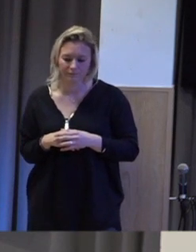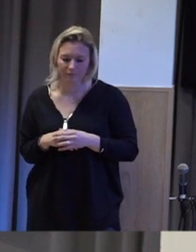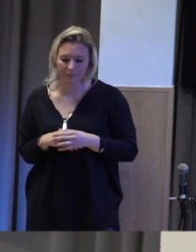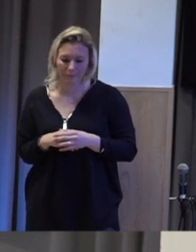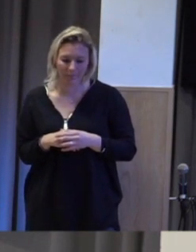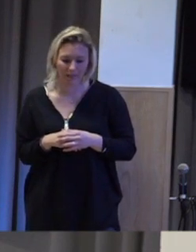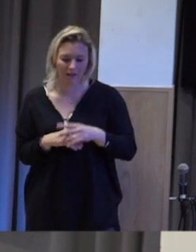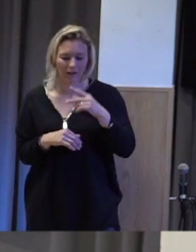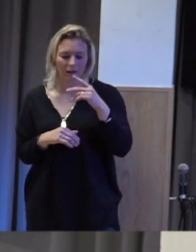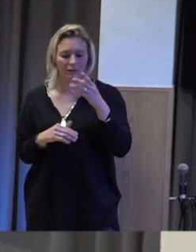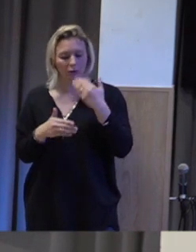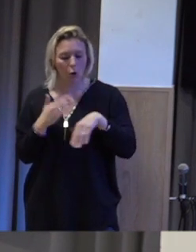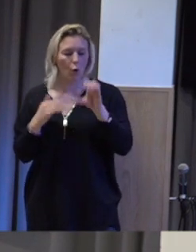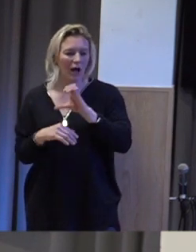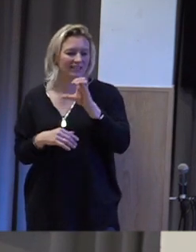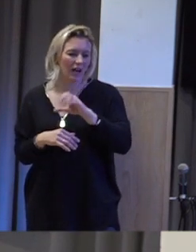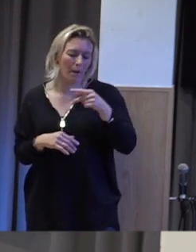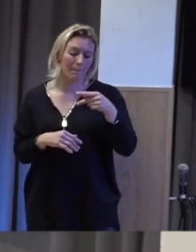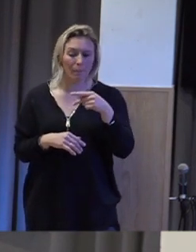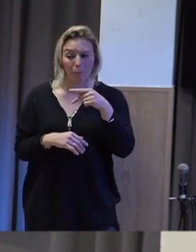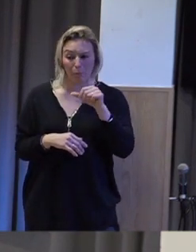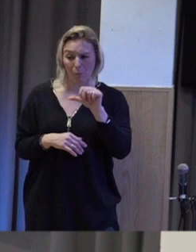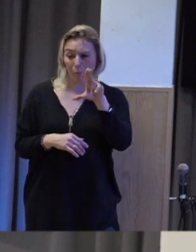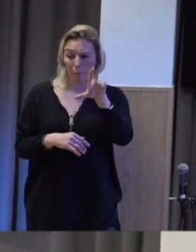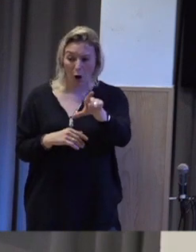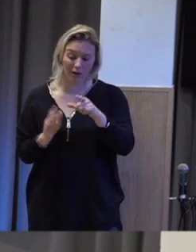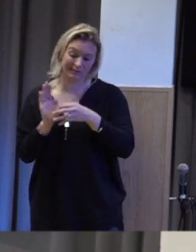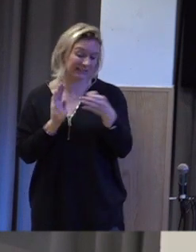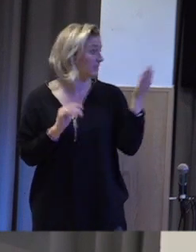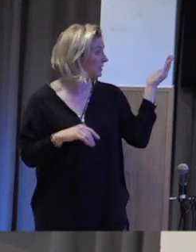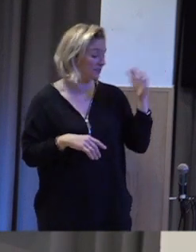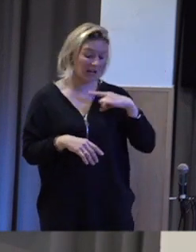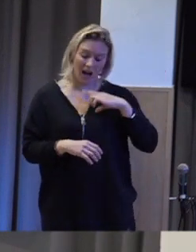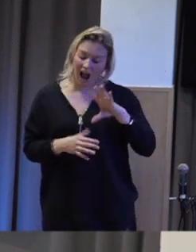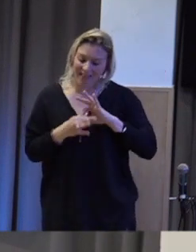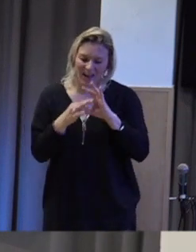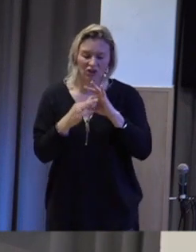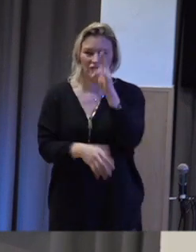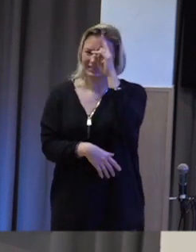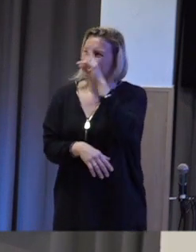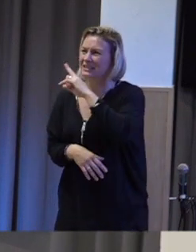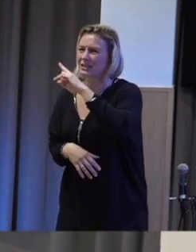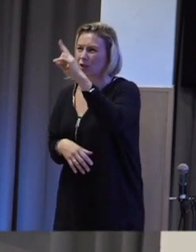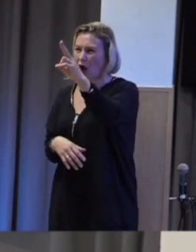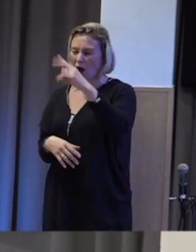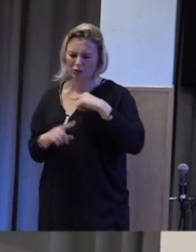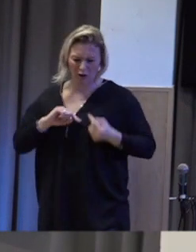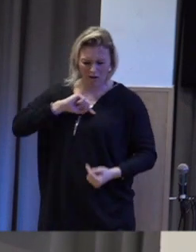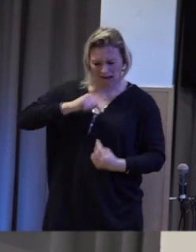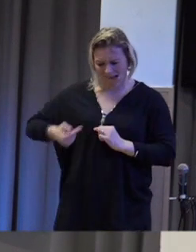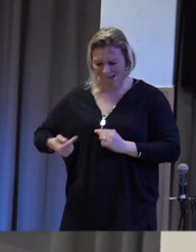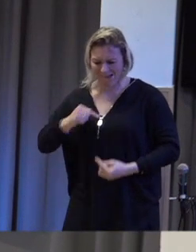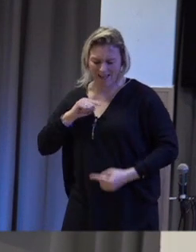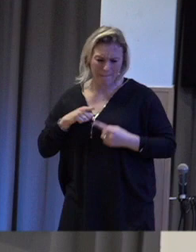Et Paul le dit aux Corinthiens, de s'attacher au Seigneur sans tiraillement ou sans partage.